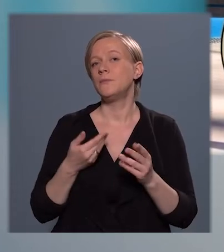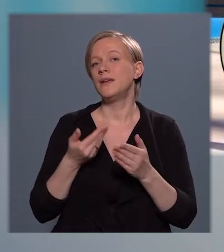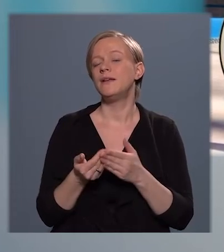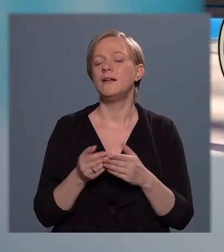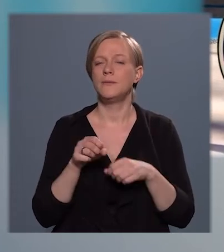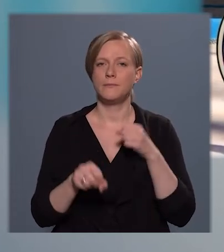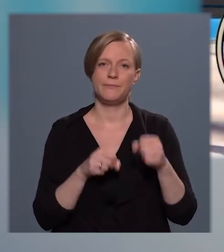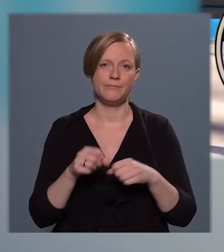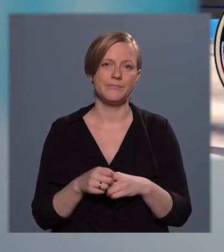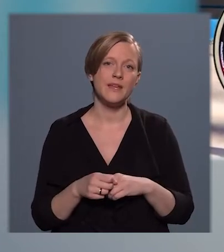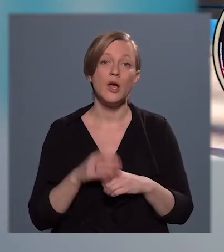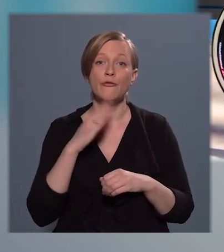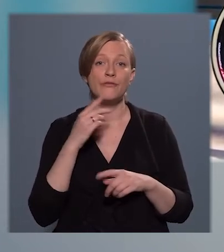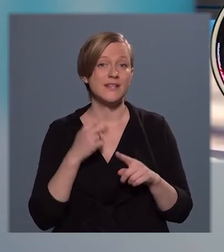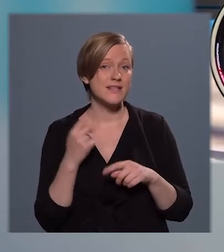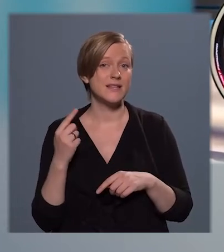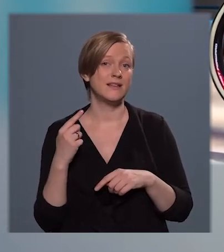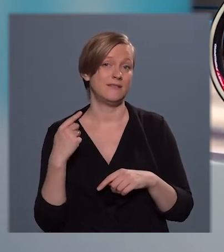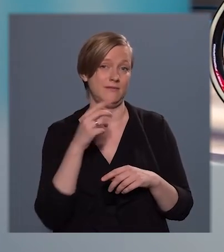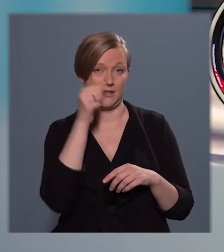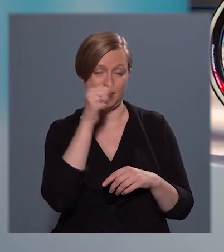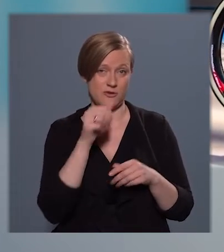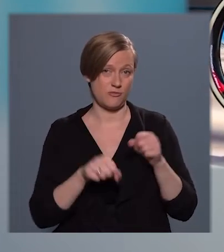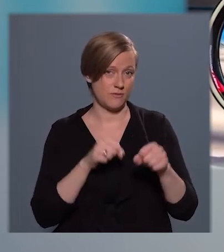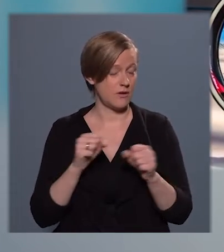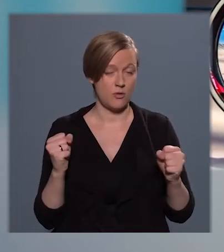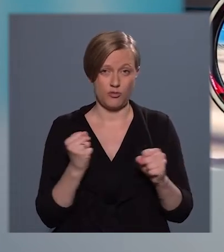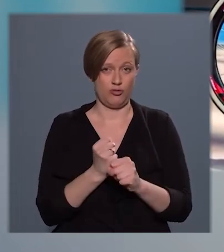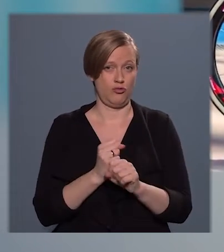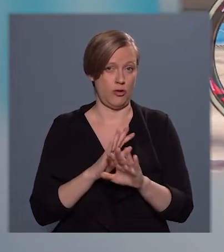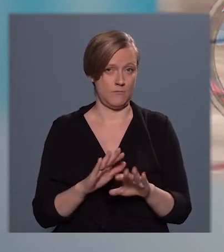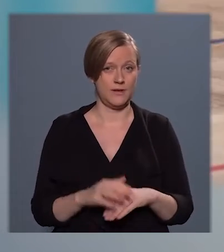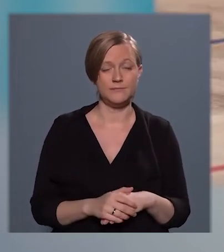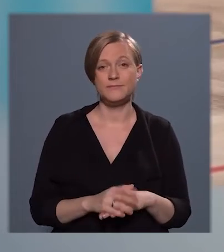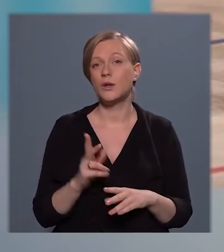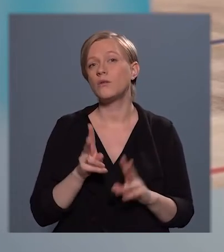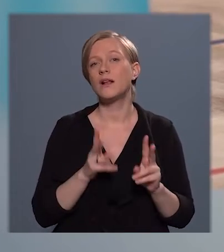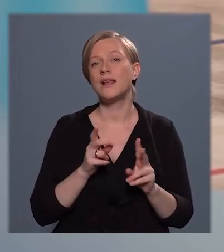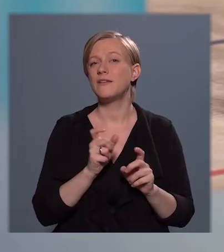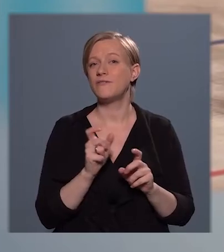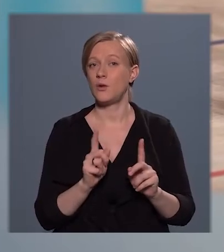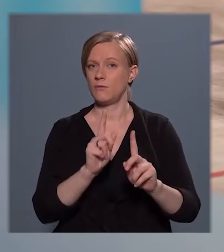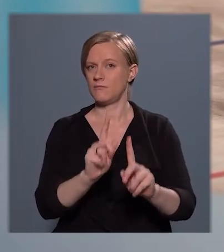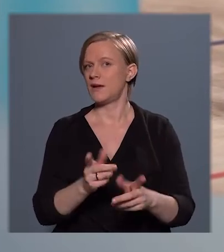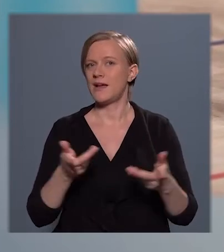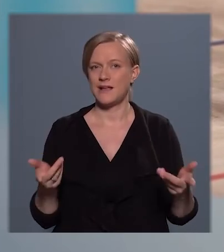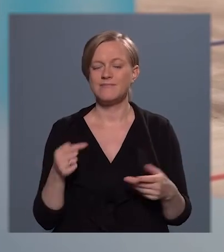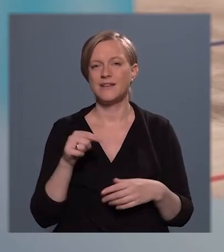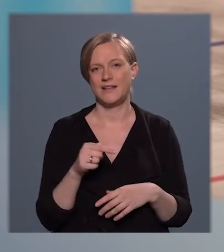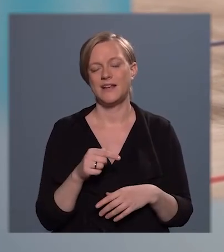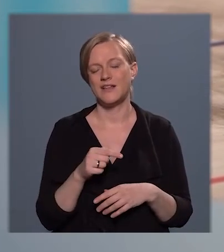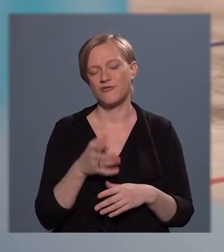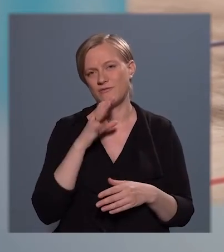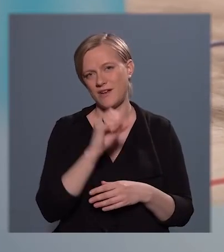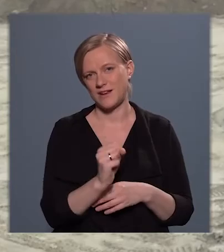A fixi elnevezésű kerékpárok nagyon strapabíróak. Azonban, hogy miként lehet velük megállni? Erre is készséggel válaszolt